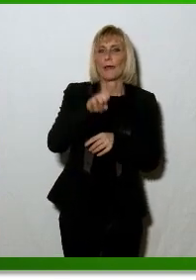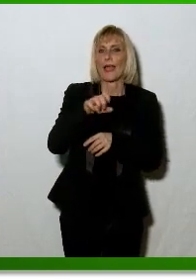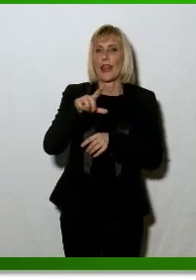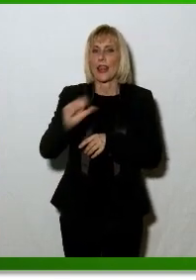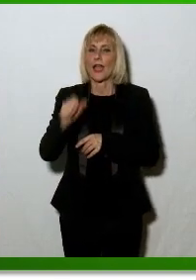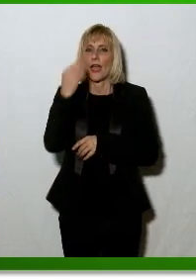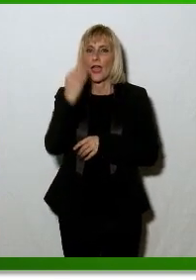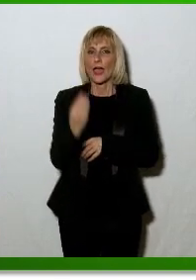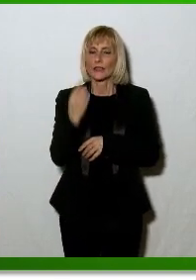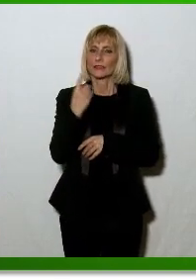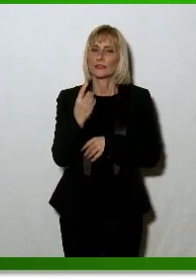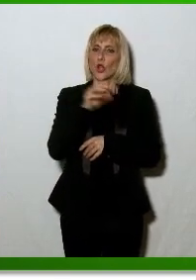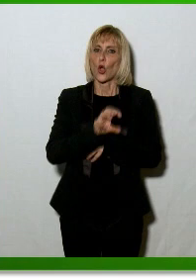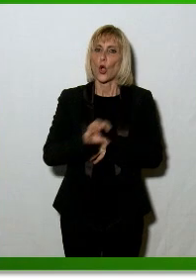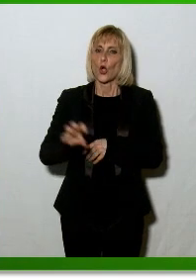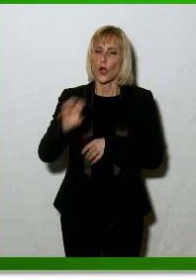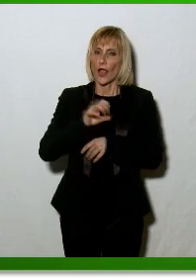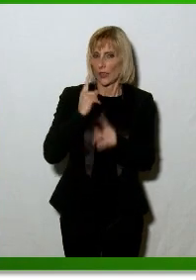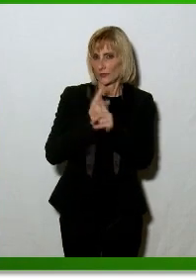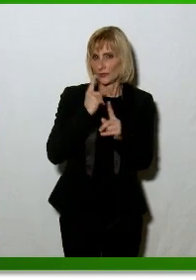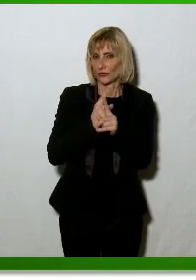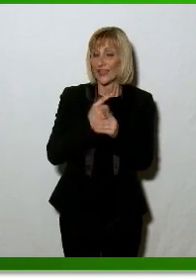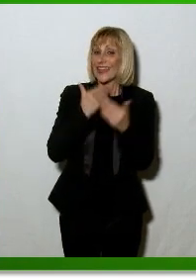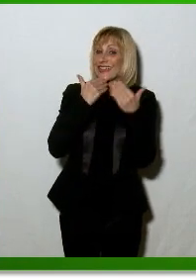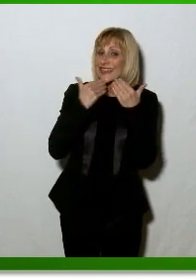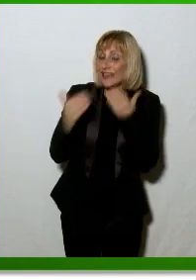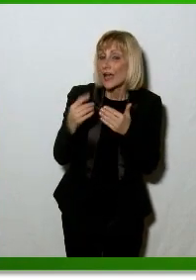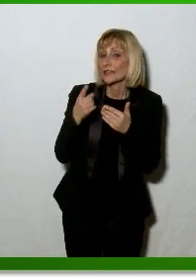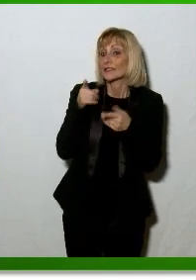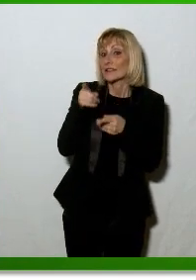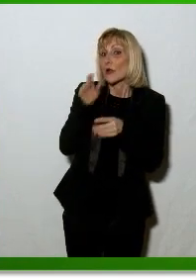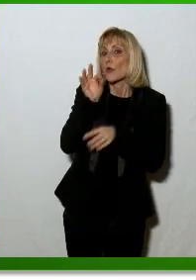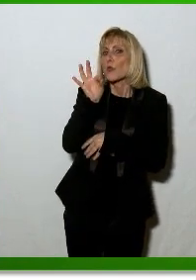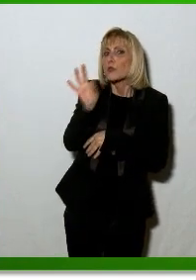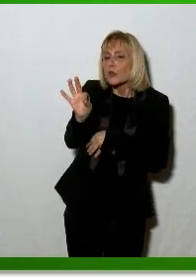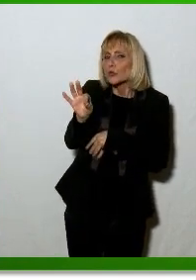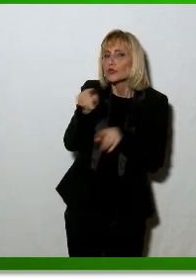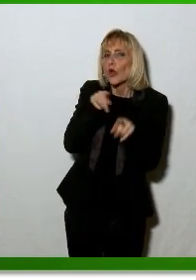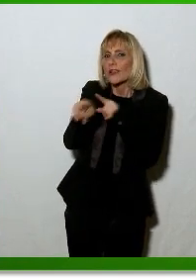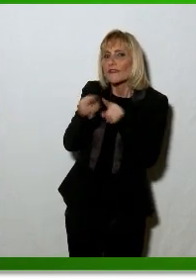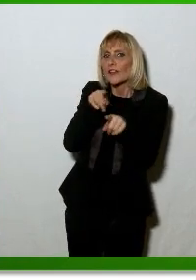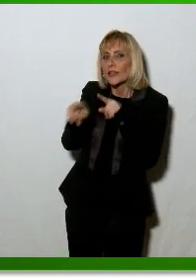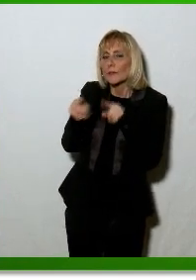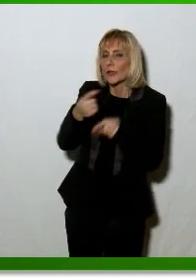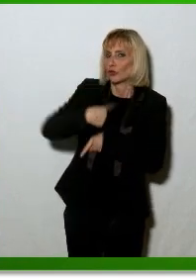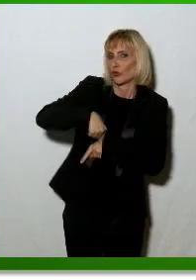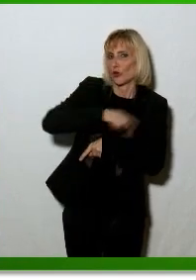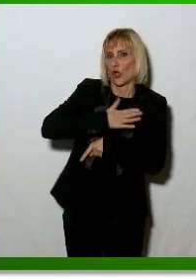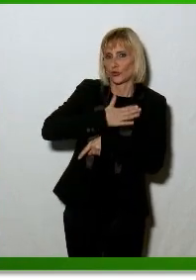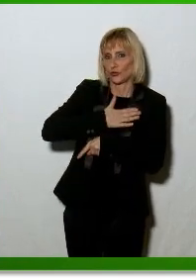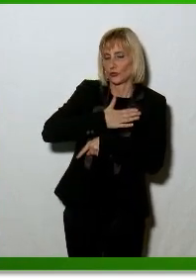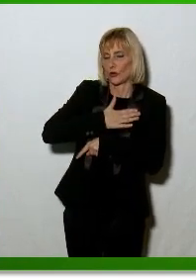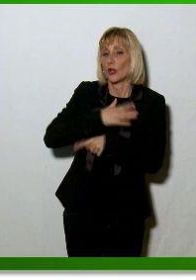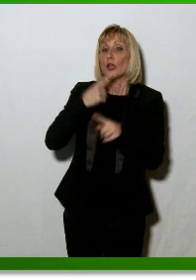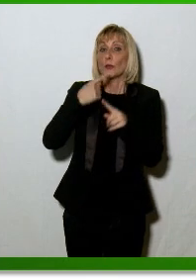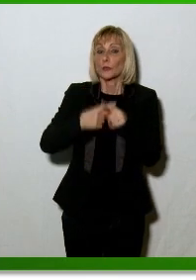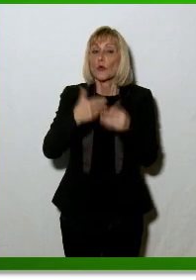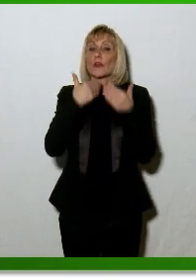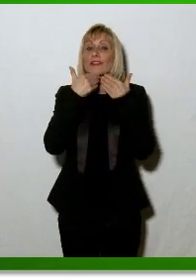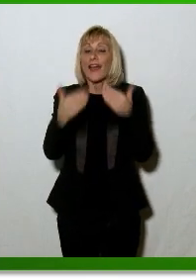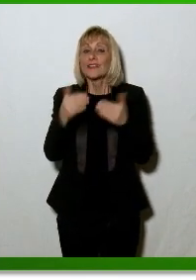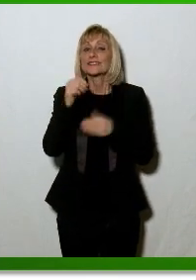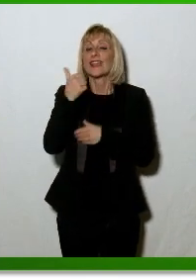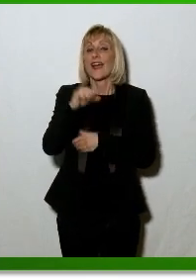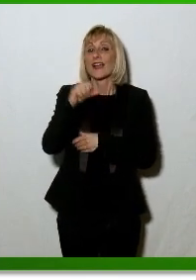locali italiani Grazie Stefano per essere un prezioso punto di riferimento per tutti noi consentitemi di ringraziare Anci